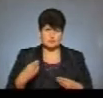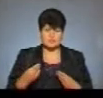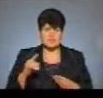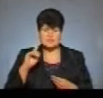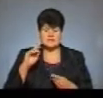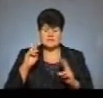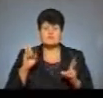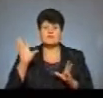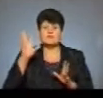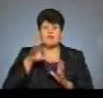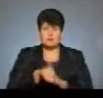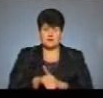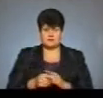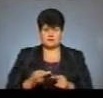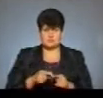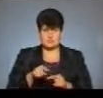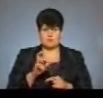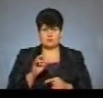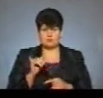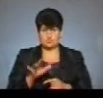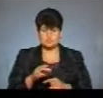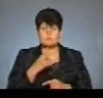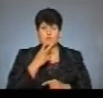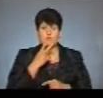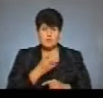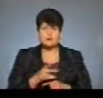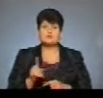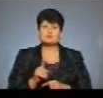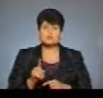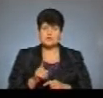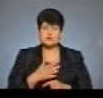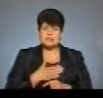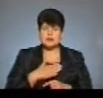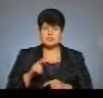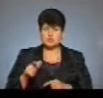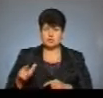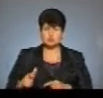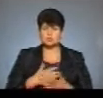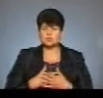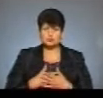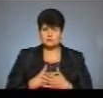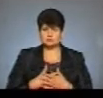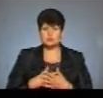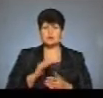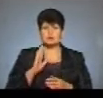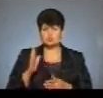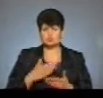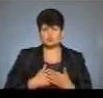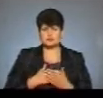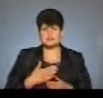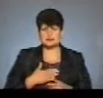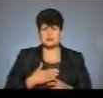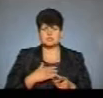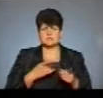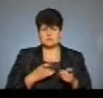влізе в один бус. Цією волонтерською допомогою ми показуємо, що наші люди любили, люблять і будуть любити наші